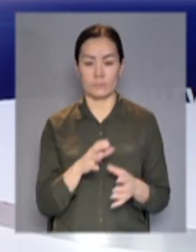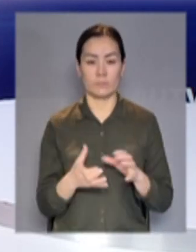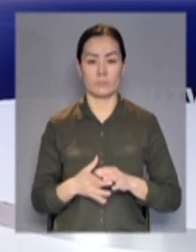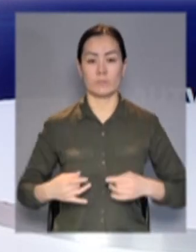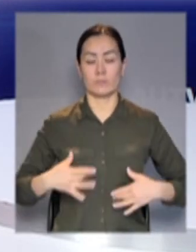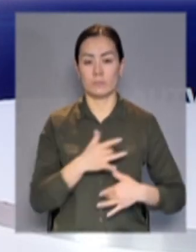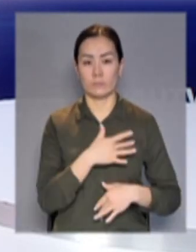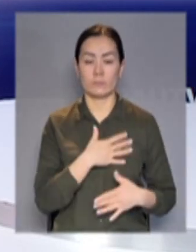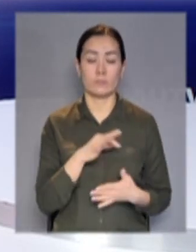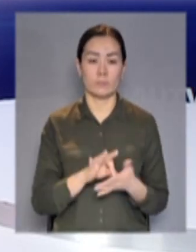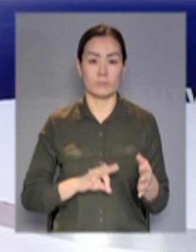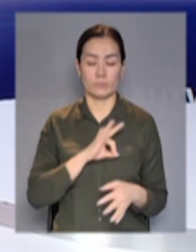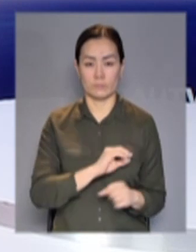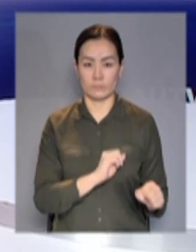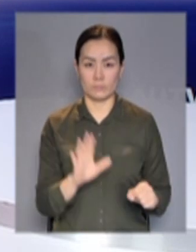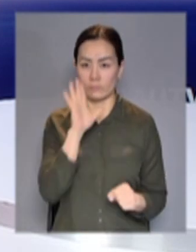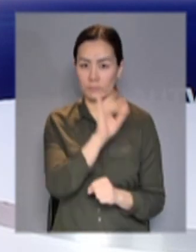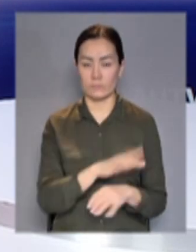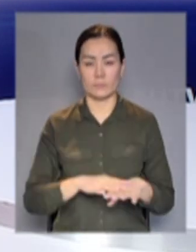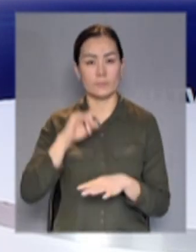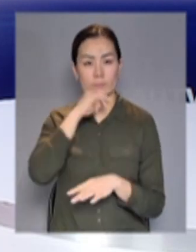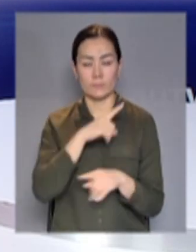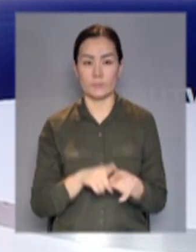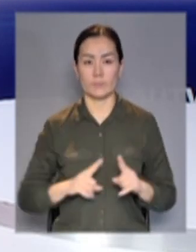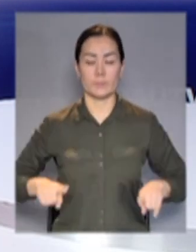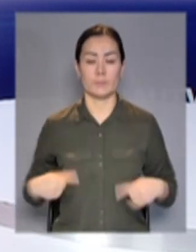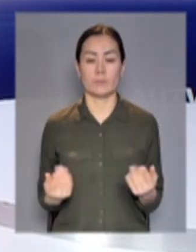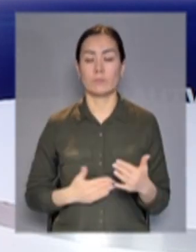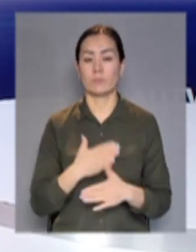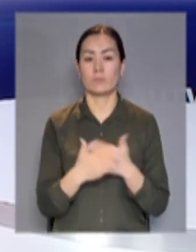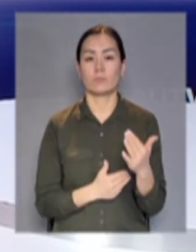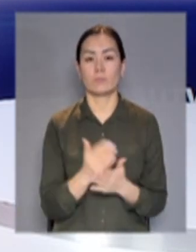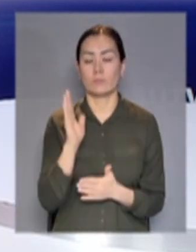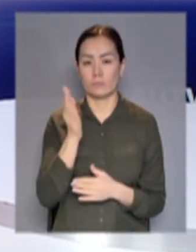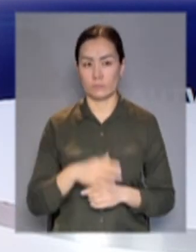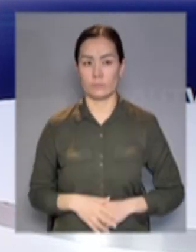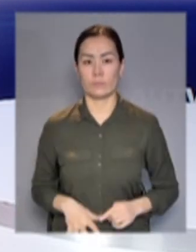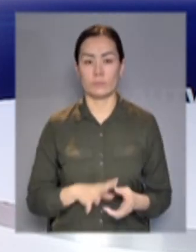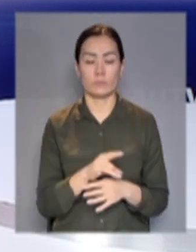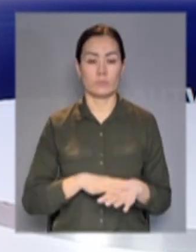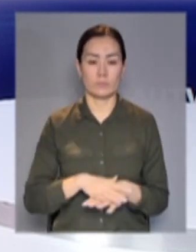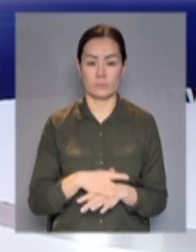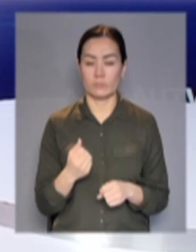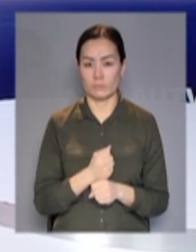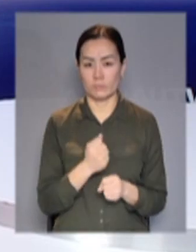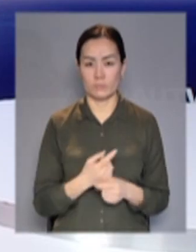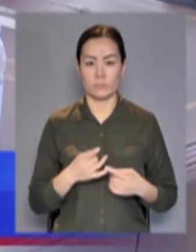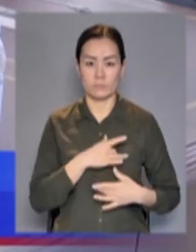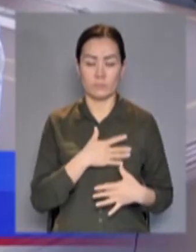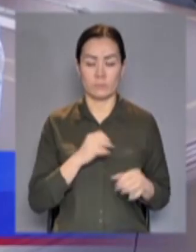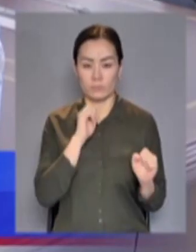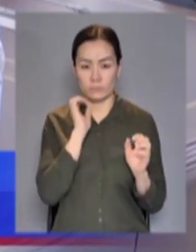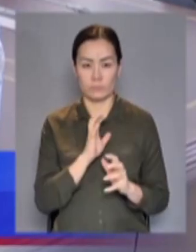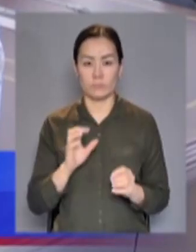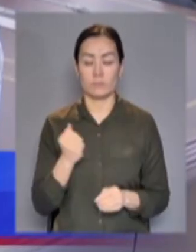Зияткерлік меншік неғұрлым тиімді қорғалса, ел экономикасының дамуы анағұрлым жоғары болмақ. Жалпы еліміздегі зияткерлік меншік